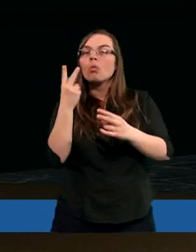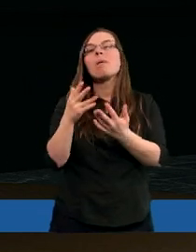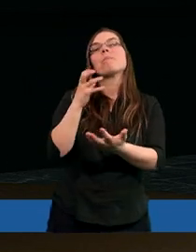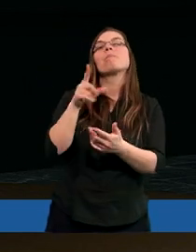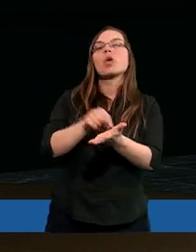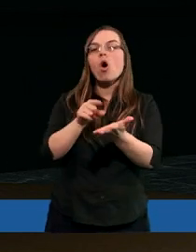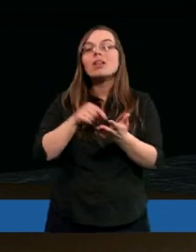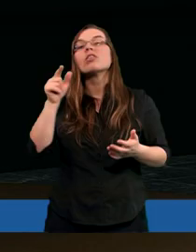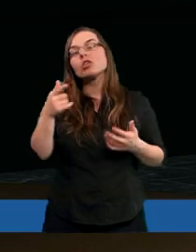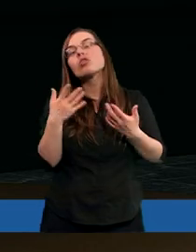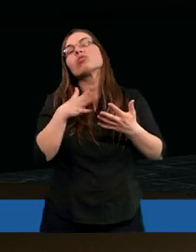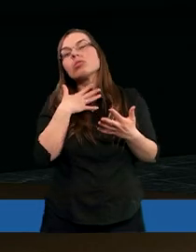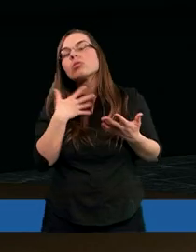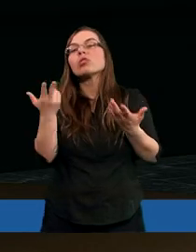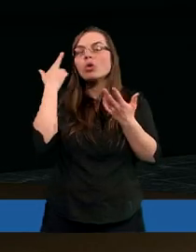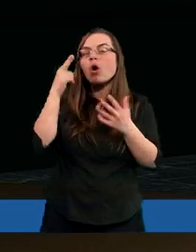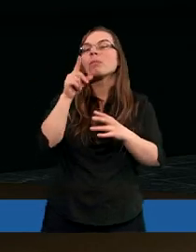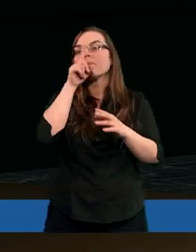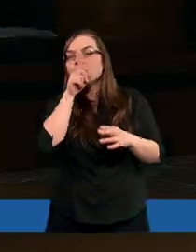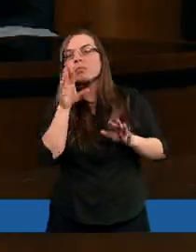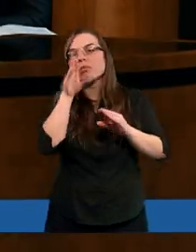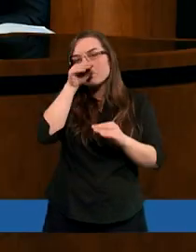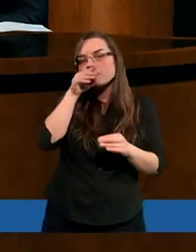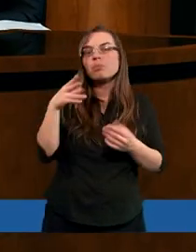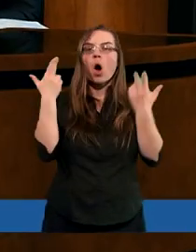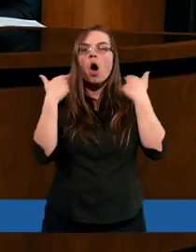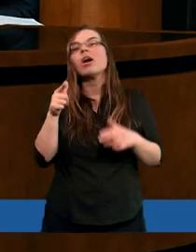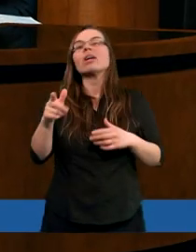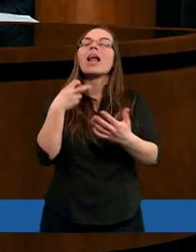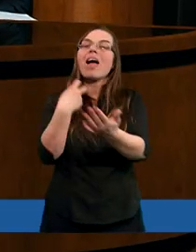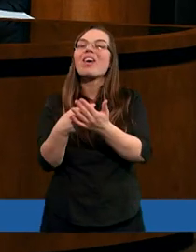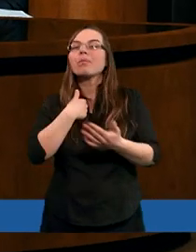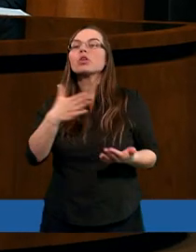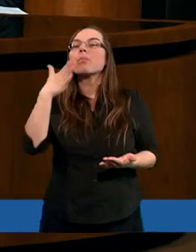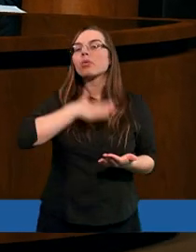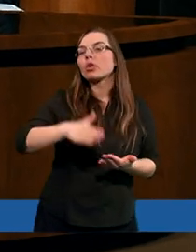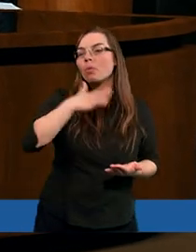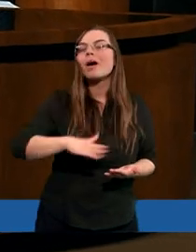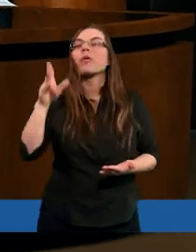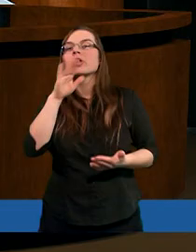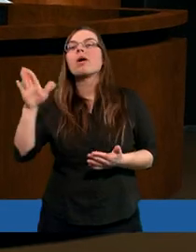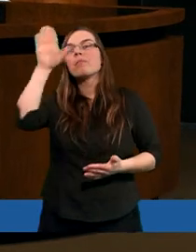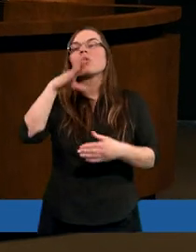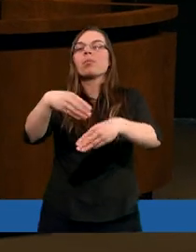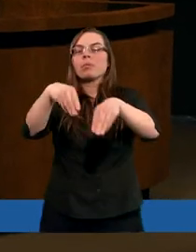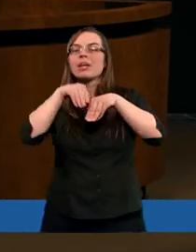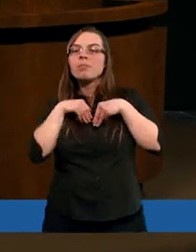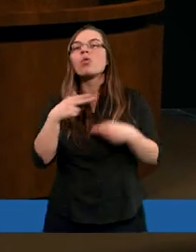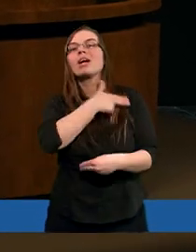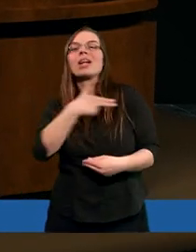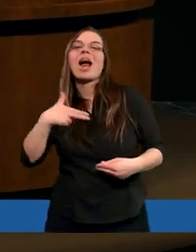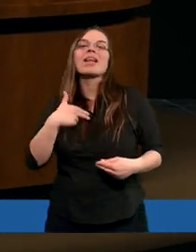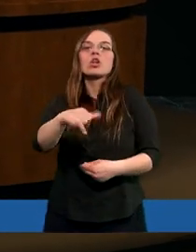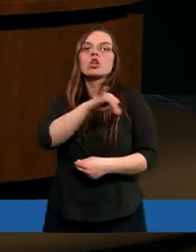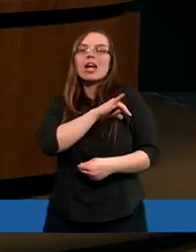pełnił dobrą funkcję. Mnie się podoba to właśnie, to jest prawdziwa Ewangelia, że Bóg przyjmuje nas,